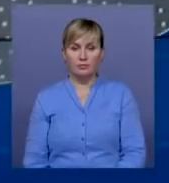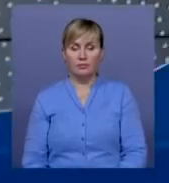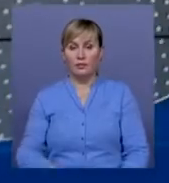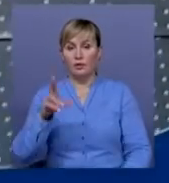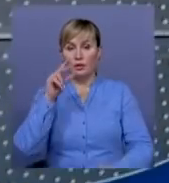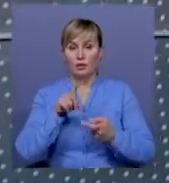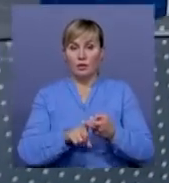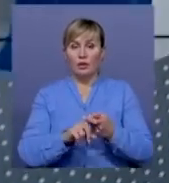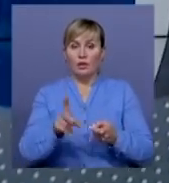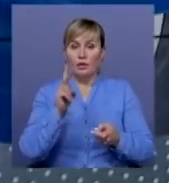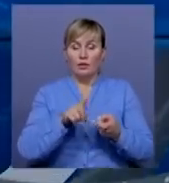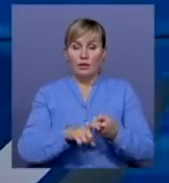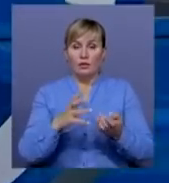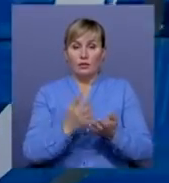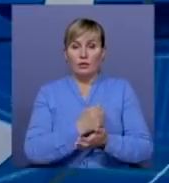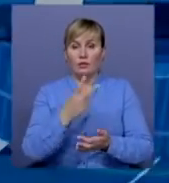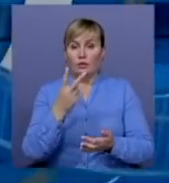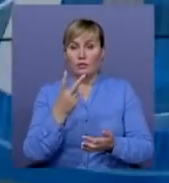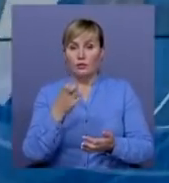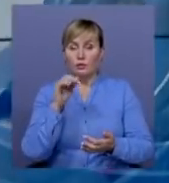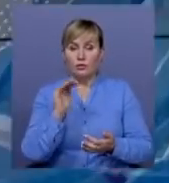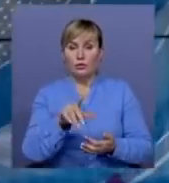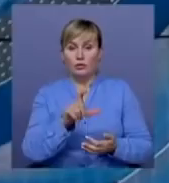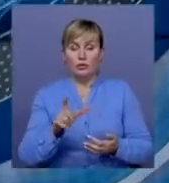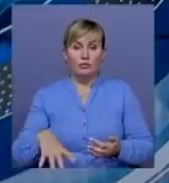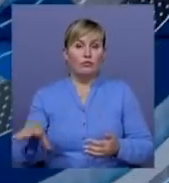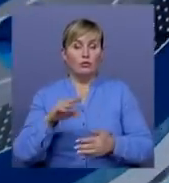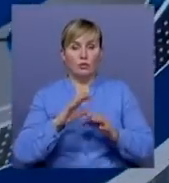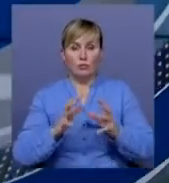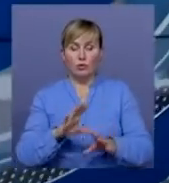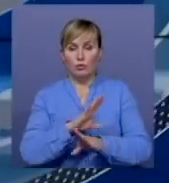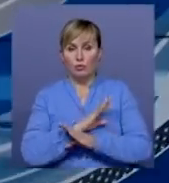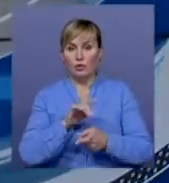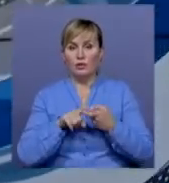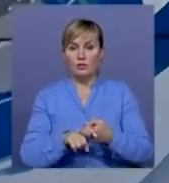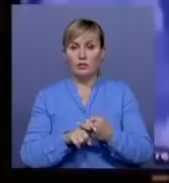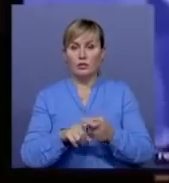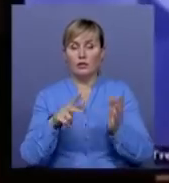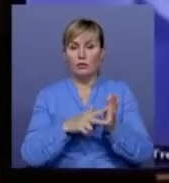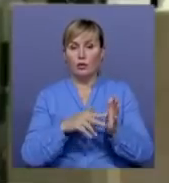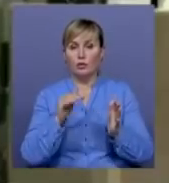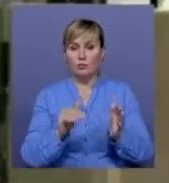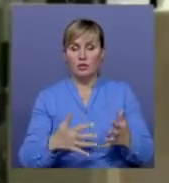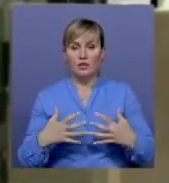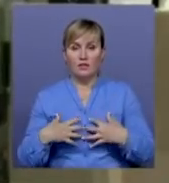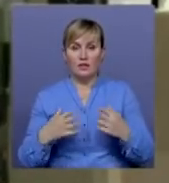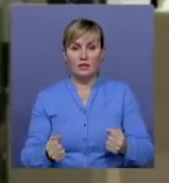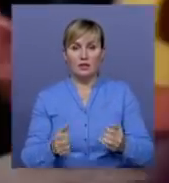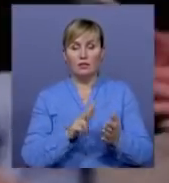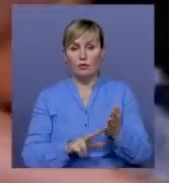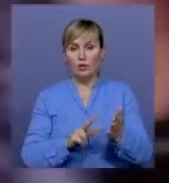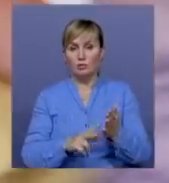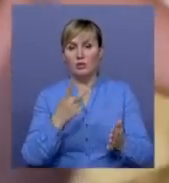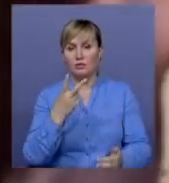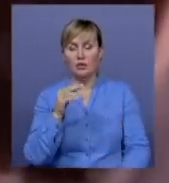Число зараженных коронавирусом достигло 200 тысяч человек во всем мире. Умерли от инфекции 8 тысяч, выздоровели 82